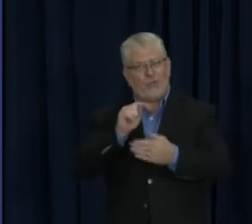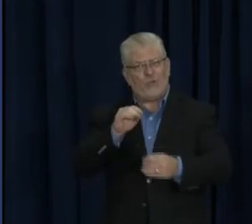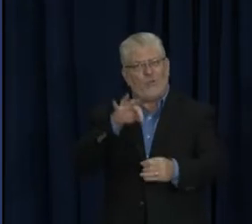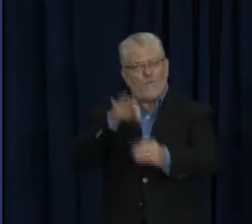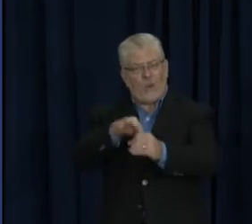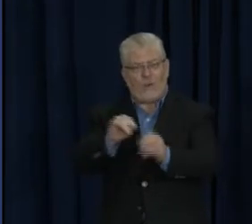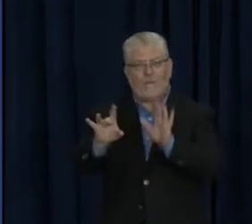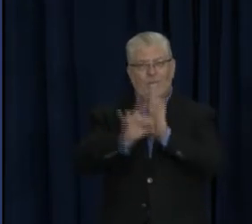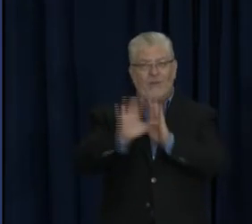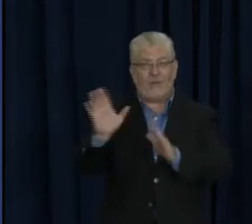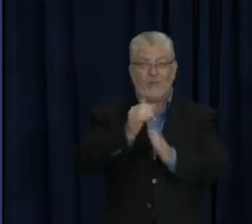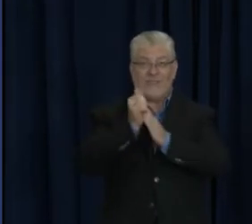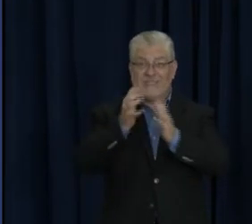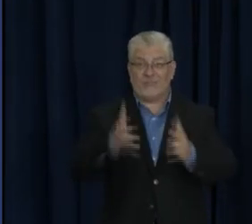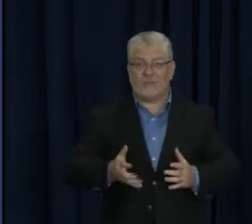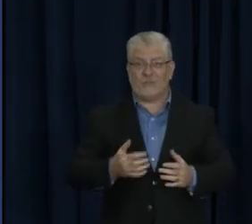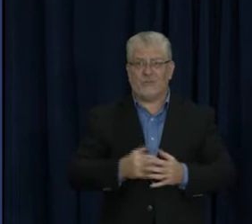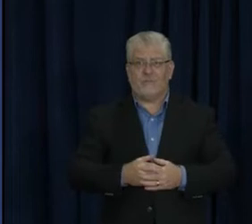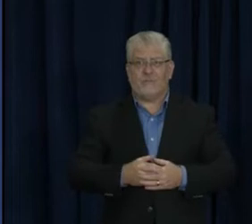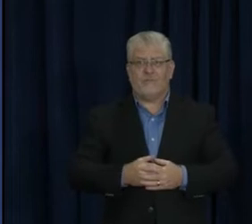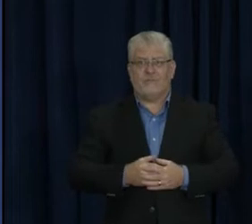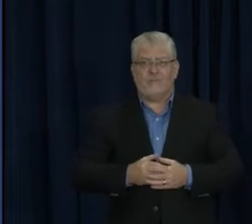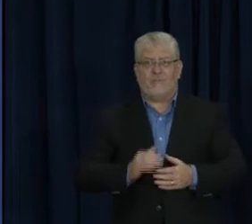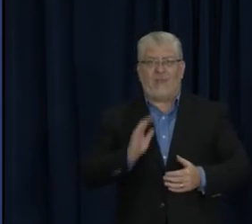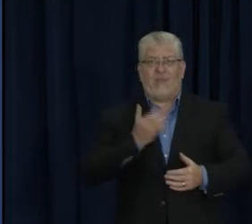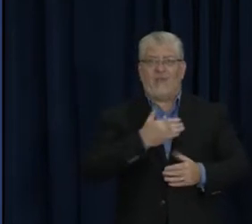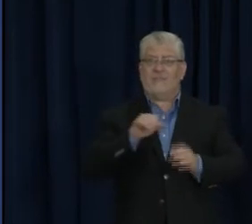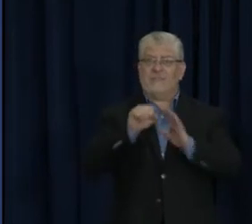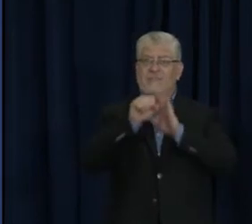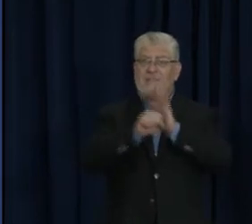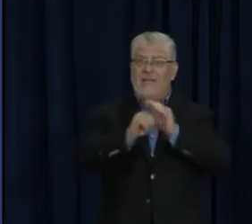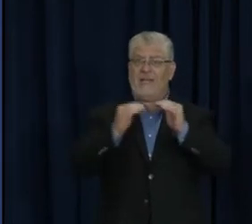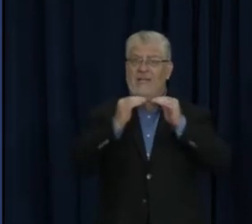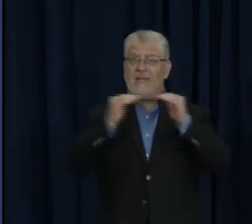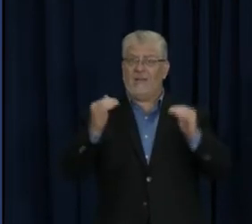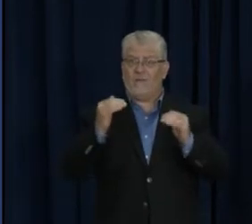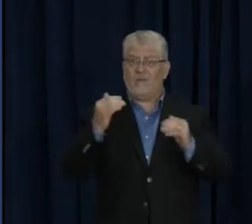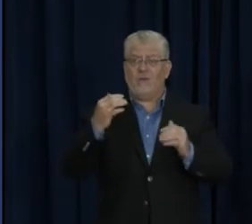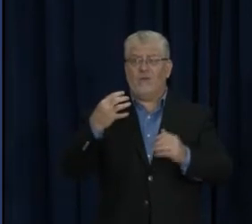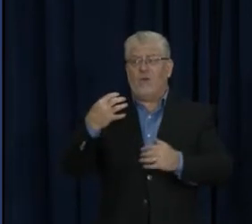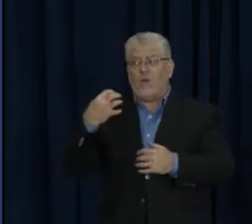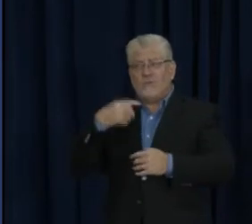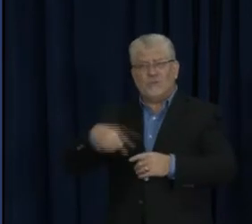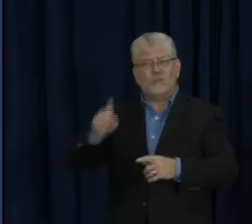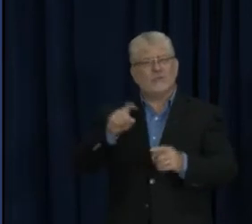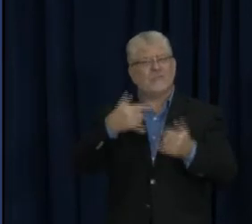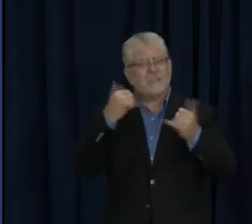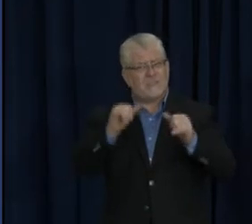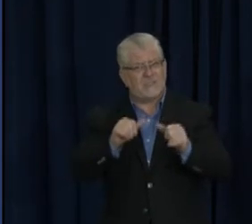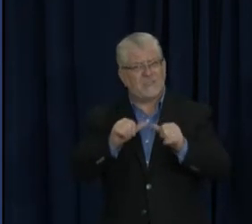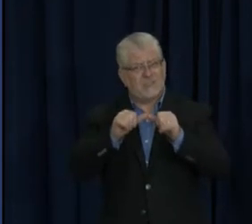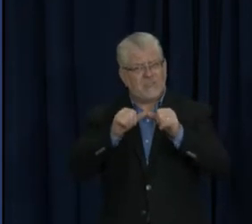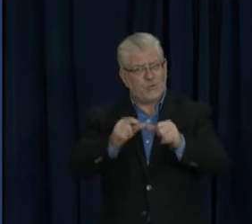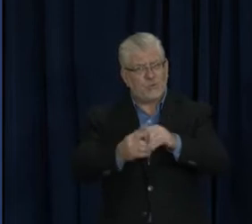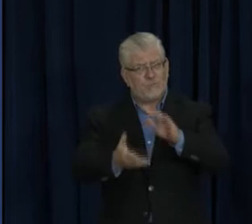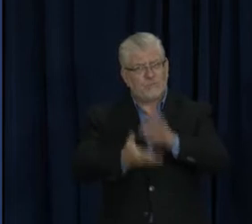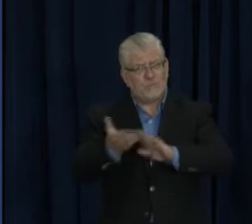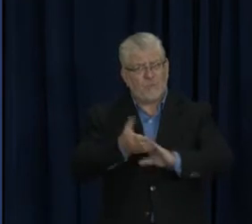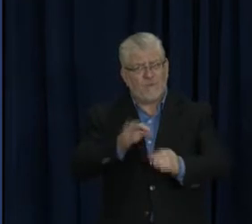لديمقراطيتنا. بطبيعة الحال هذا ينزع حق كل أمريكي من أجل الإدلاء بصوته